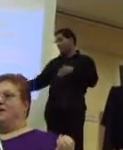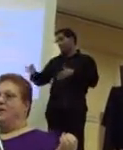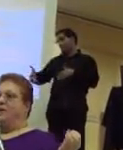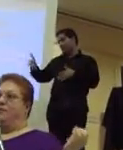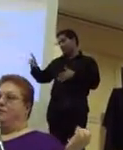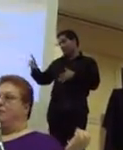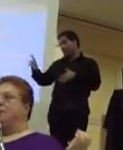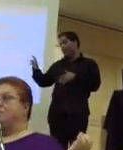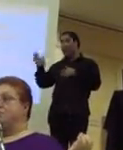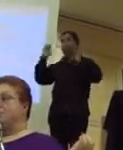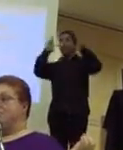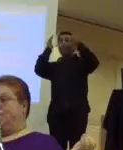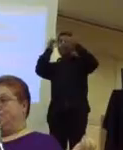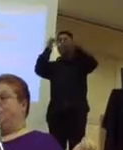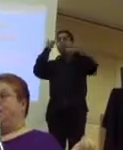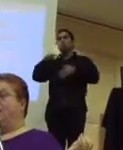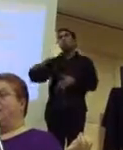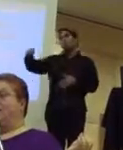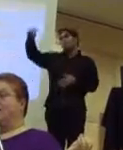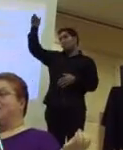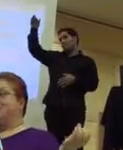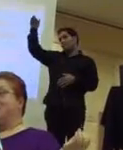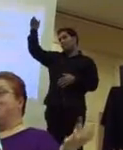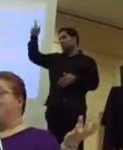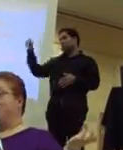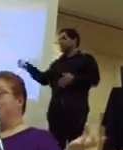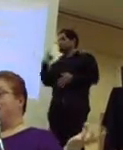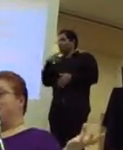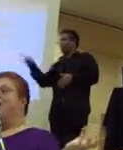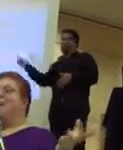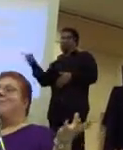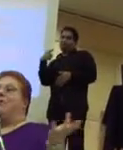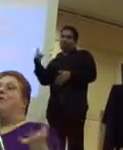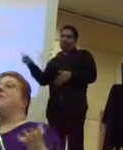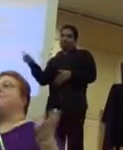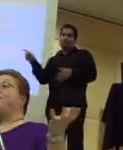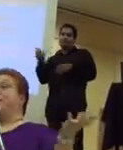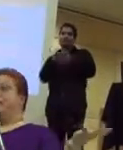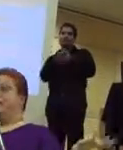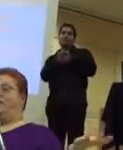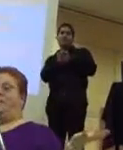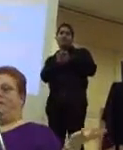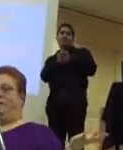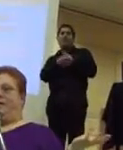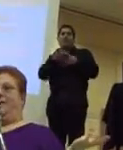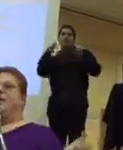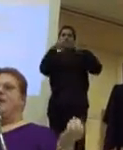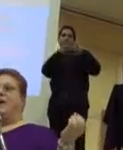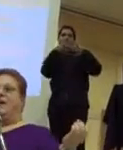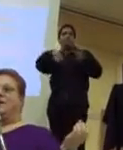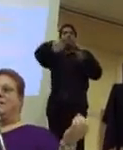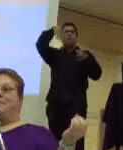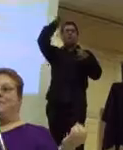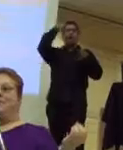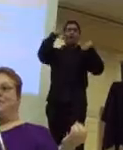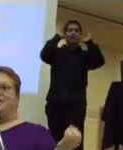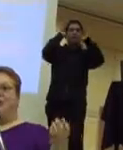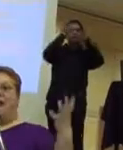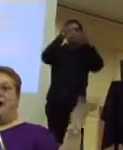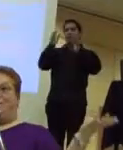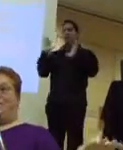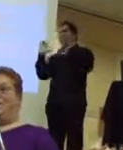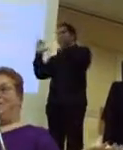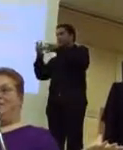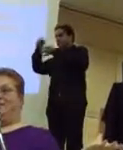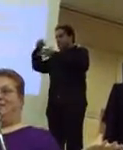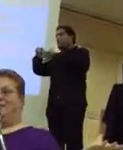ηλικία και ο αυτισμός στους ενήλικες είναι διαφορετικός ή μάλλον φαίνεται διαφορετικά. Είναι σαν να παίρνεις